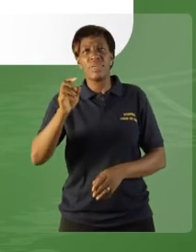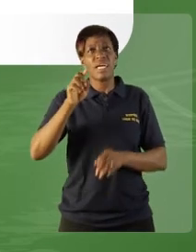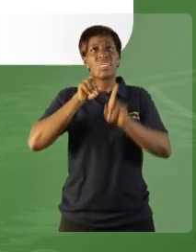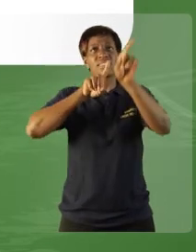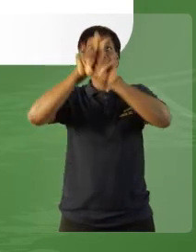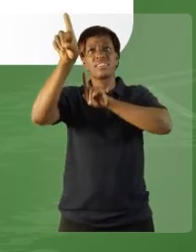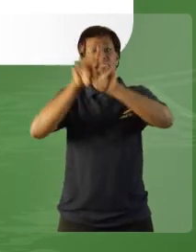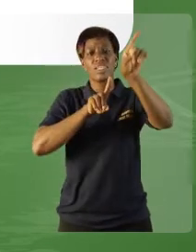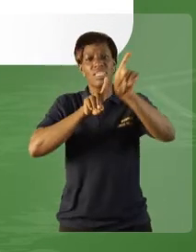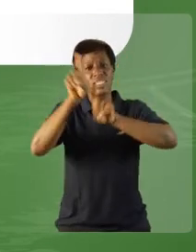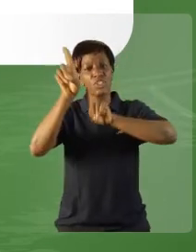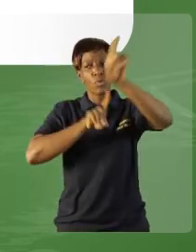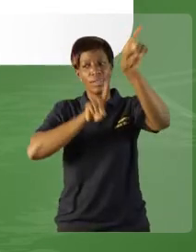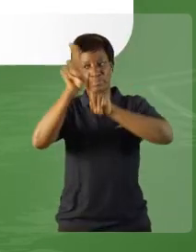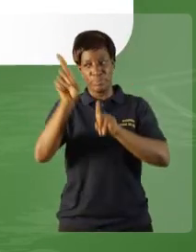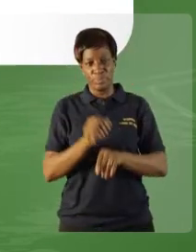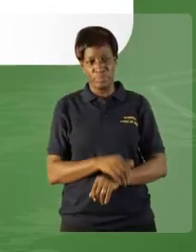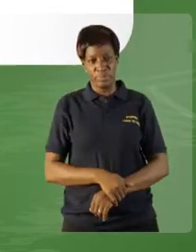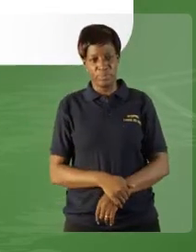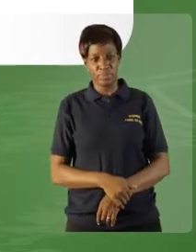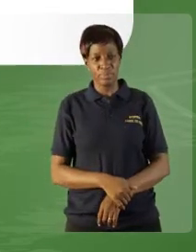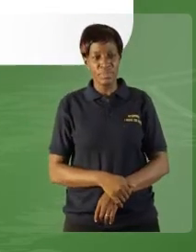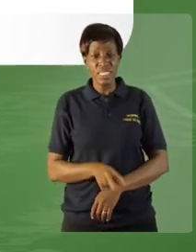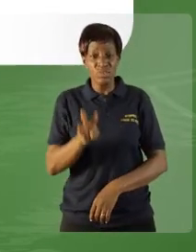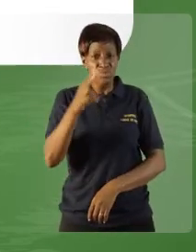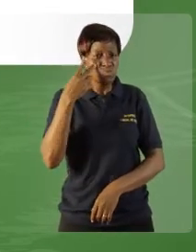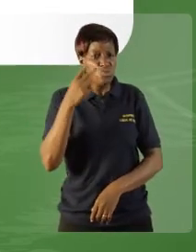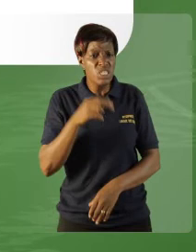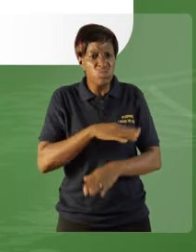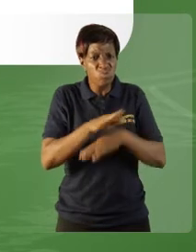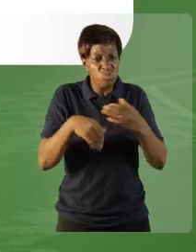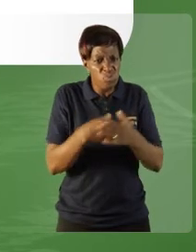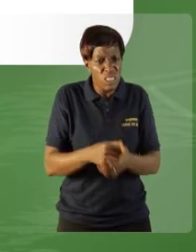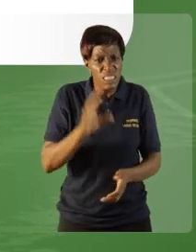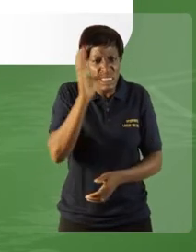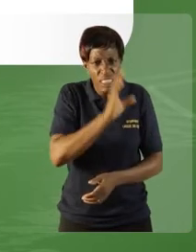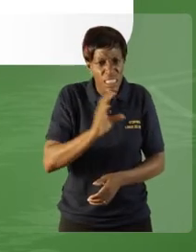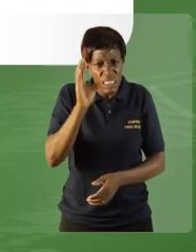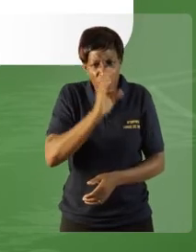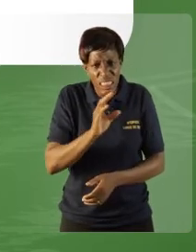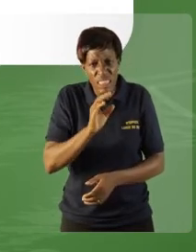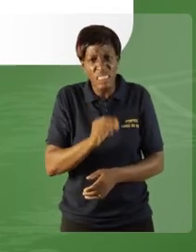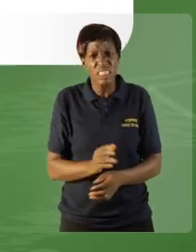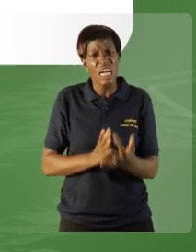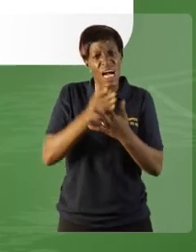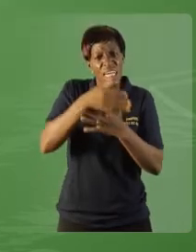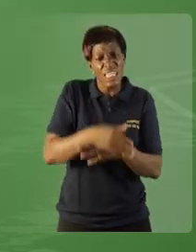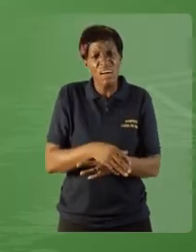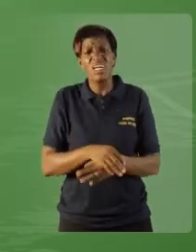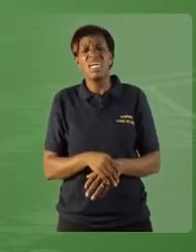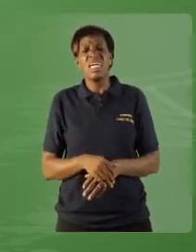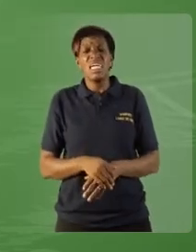étoiles. Vous voyez toute la recherche qui est faite à travers les figures de style qui sont utilisées.